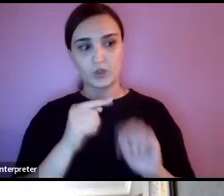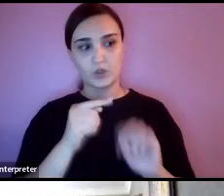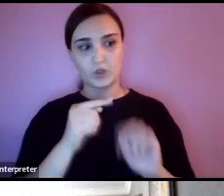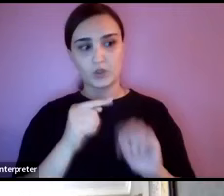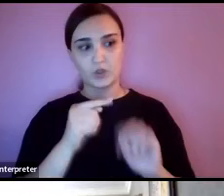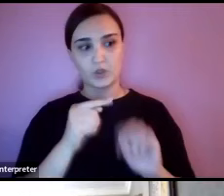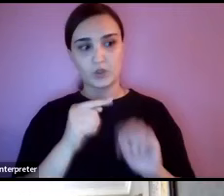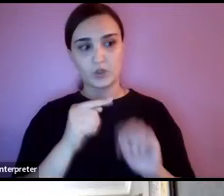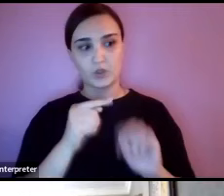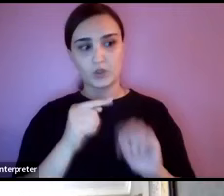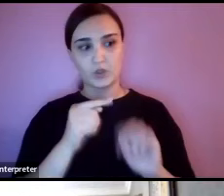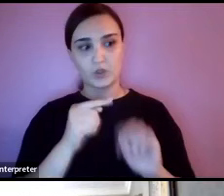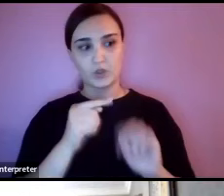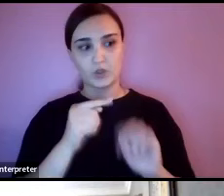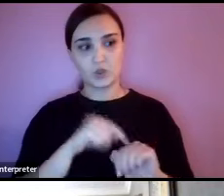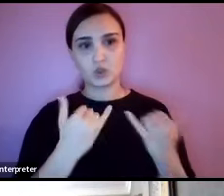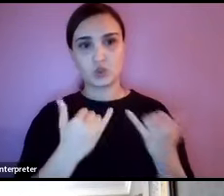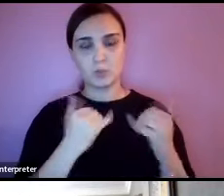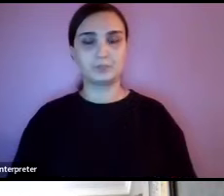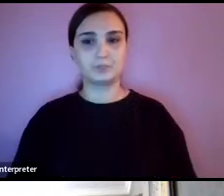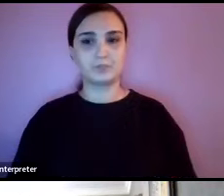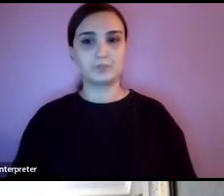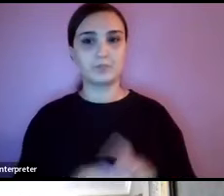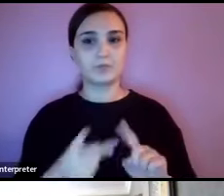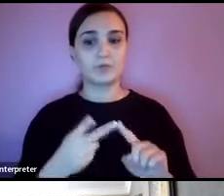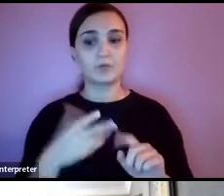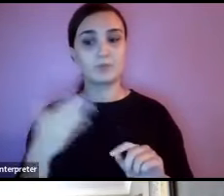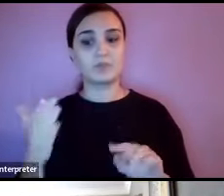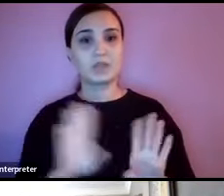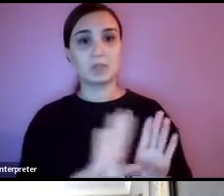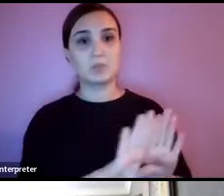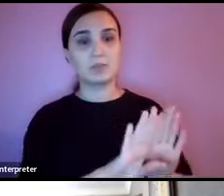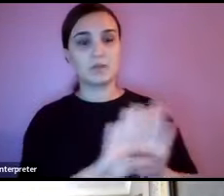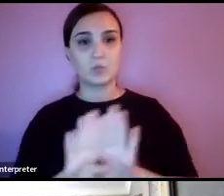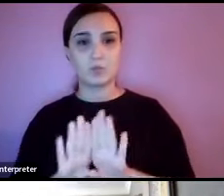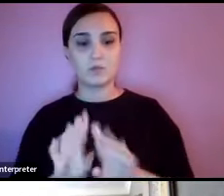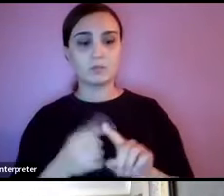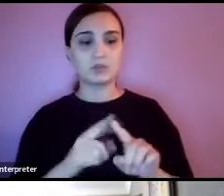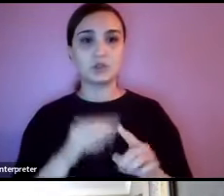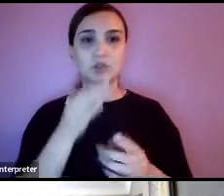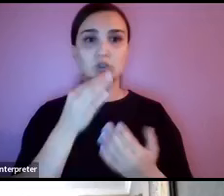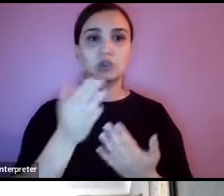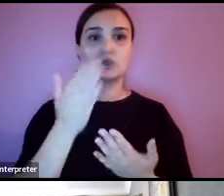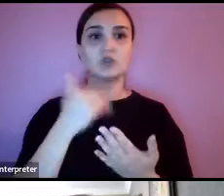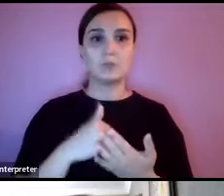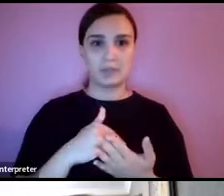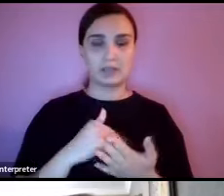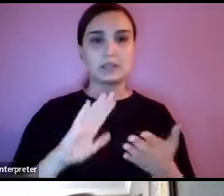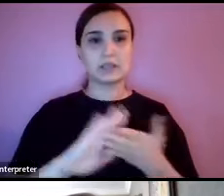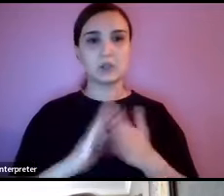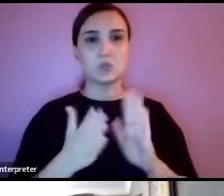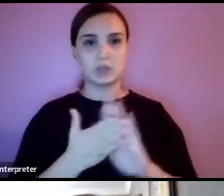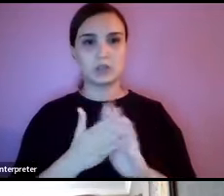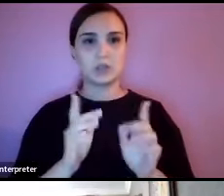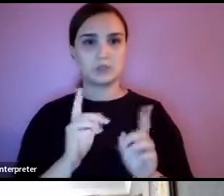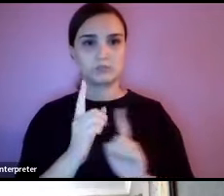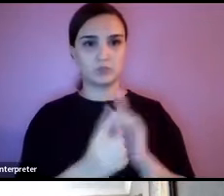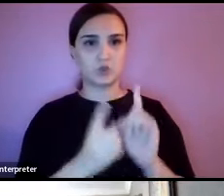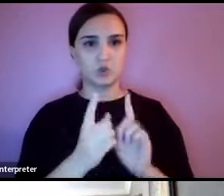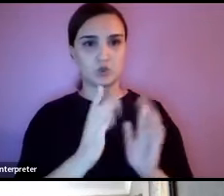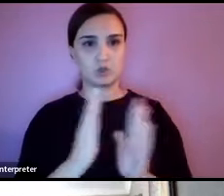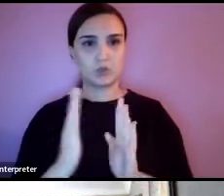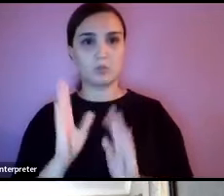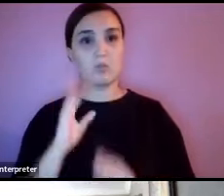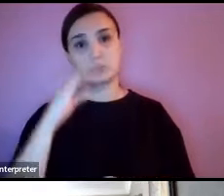მხრივ თანმიმდევრულობას, ამის შემდეგ როგორც წესი სიტუაცია ლაგდება. თუკი მშობელი ამ ყველაფერს აკეთებს, მაგრამ ბავშვ